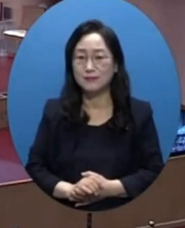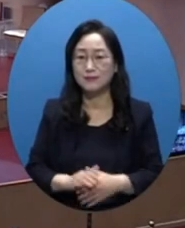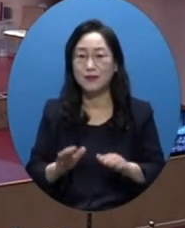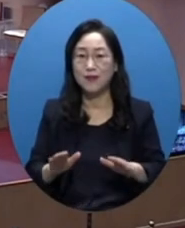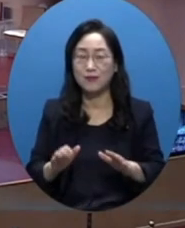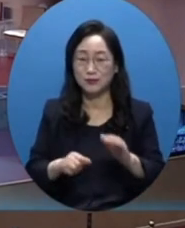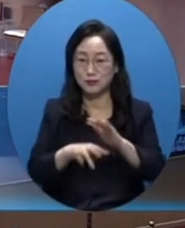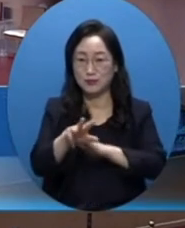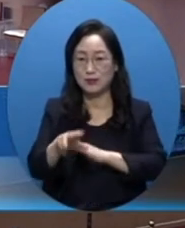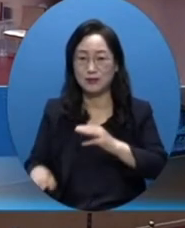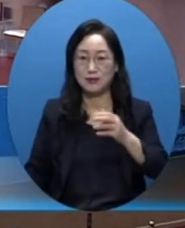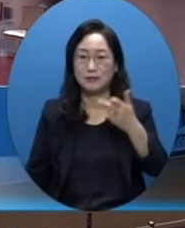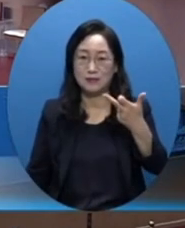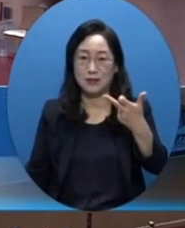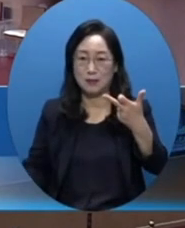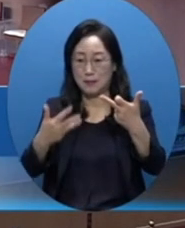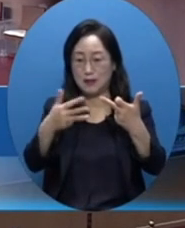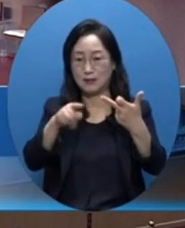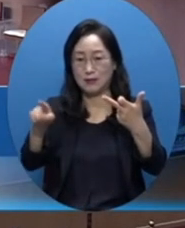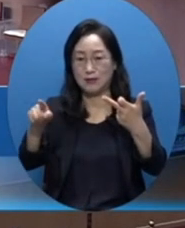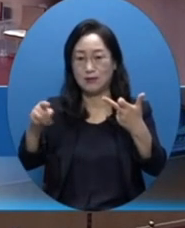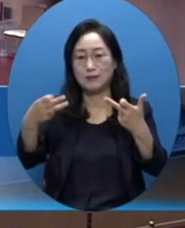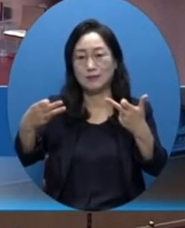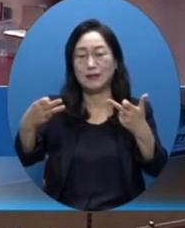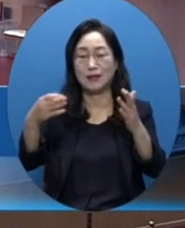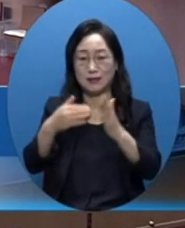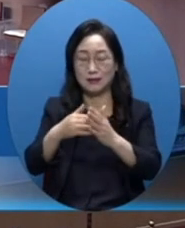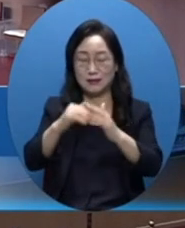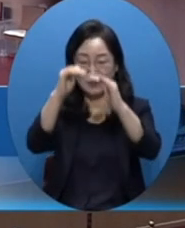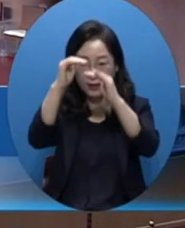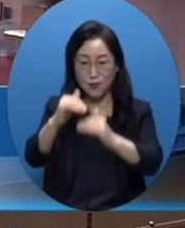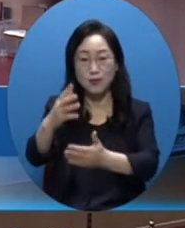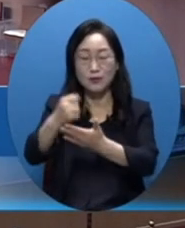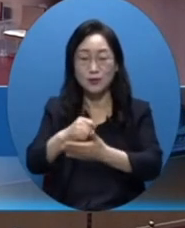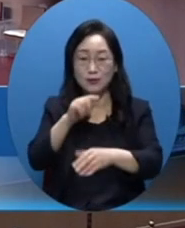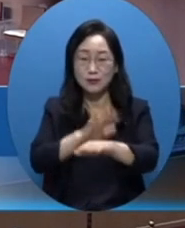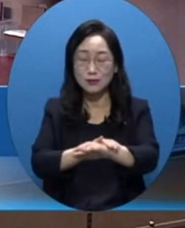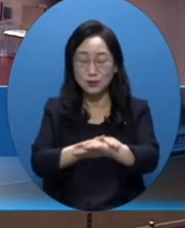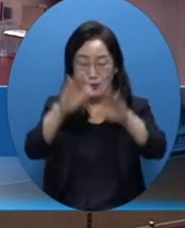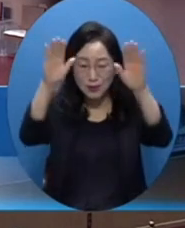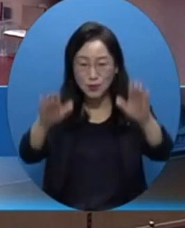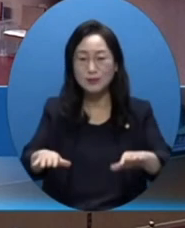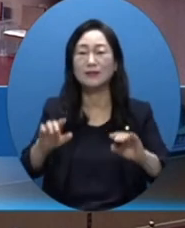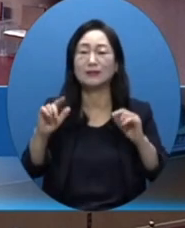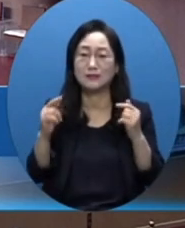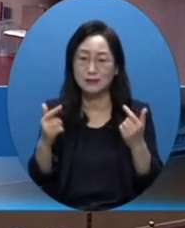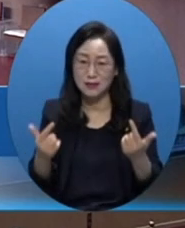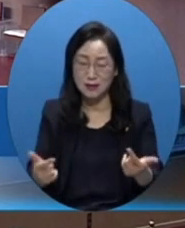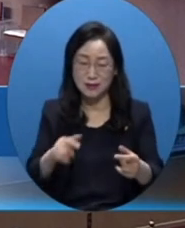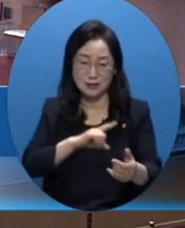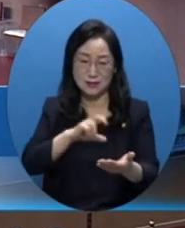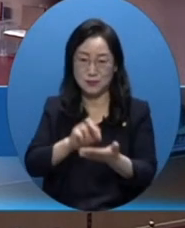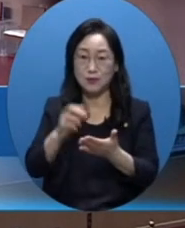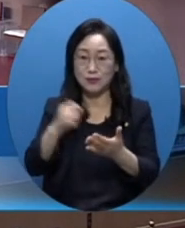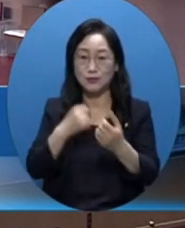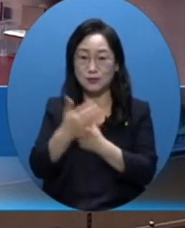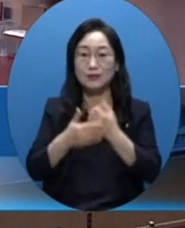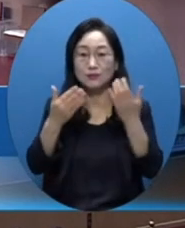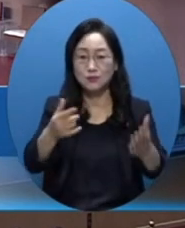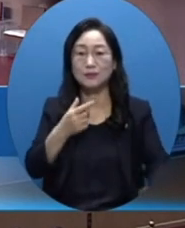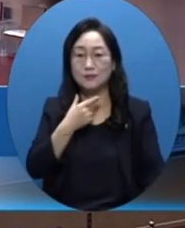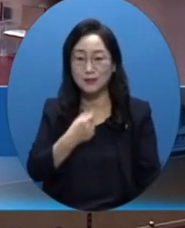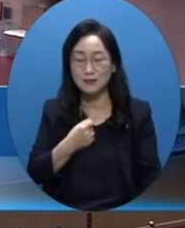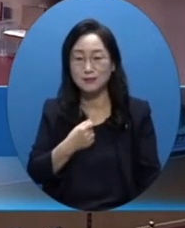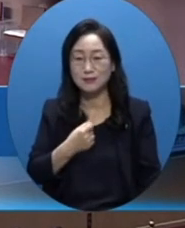오늘 출애굽기 17장 8절로 13절 말씀을 가지고 그 손이 내려오지 아니한지라 이와 같은 제목으로 함께 말씀의 은혜를 나누기